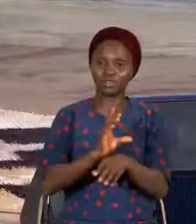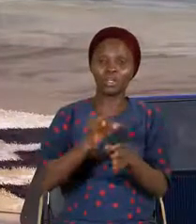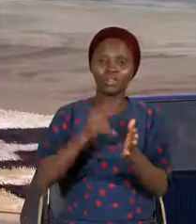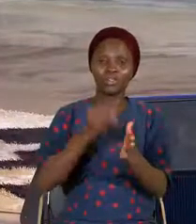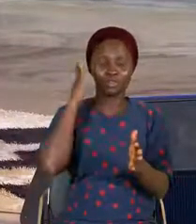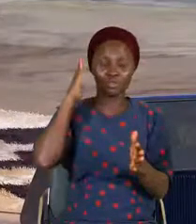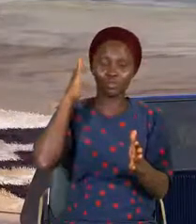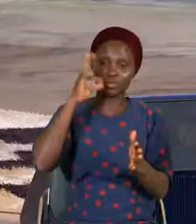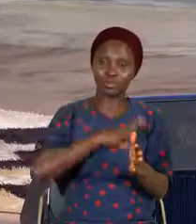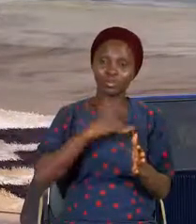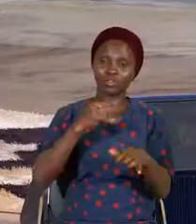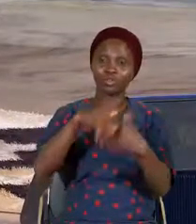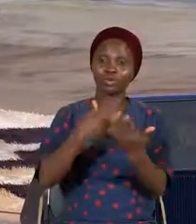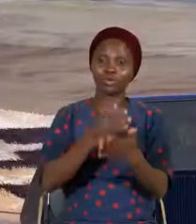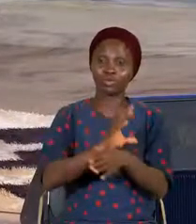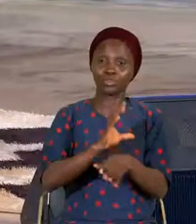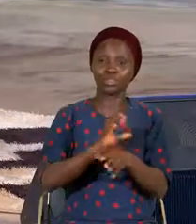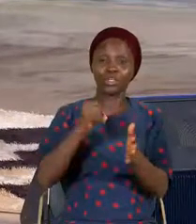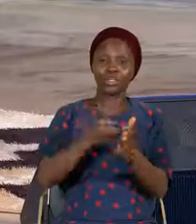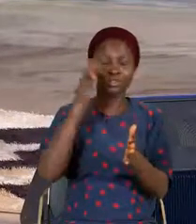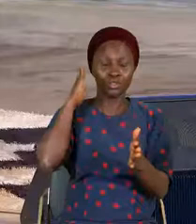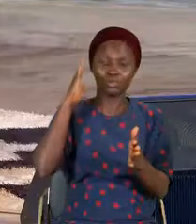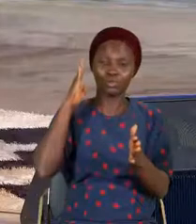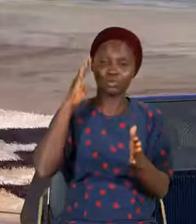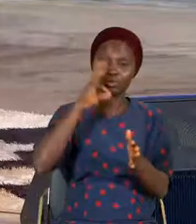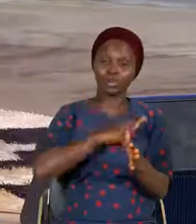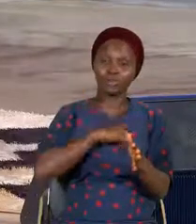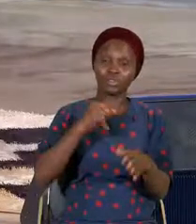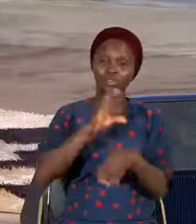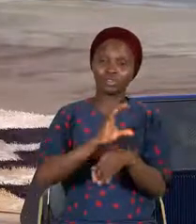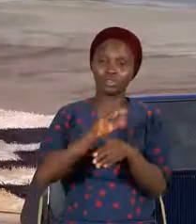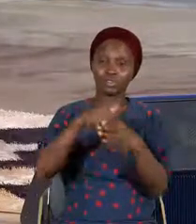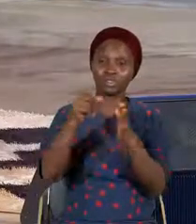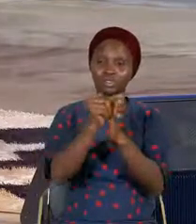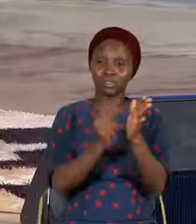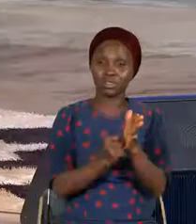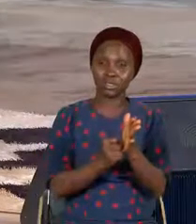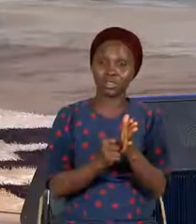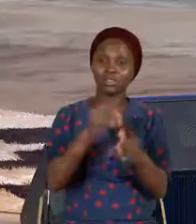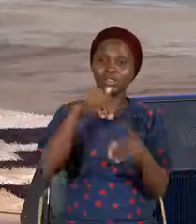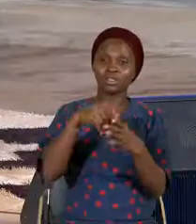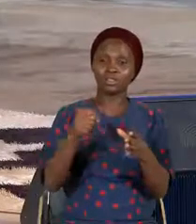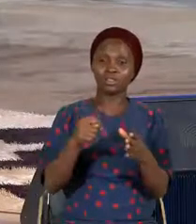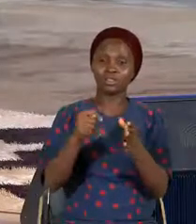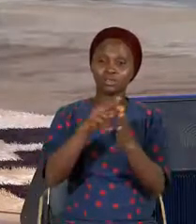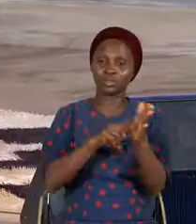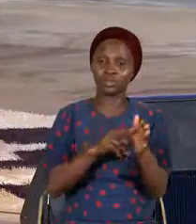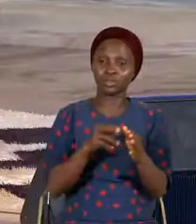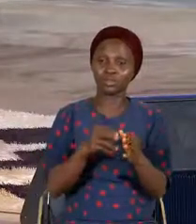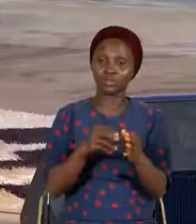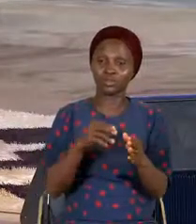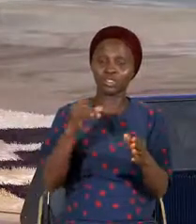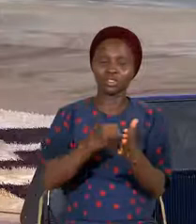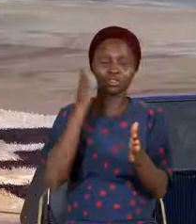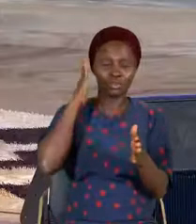sera utile pour le groupe de district, et cela sera utile pour l'église dans la nation, l'église